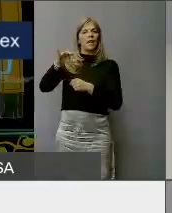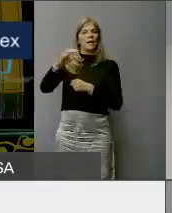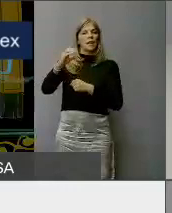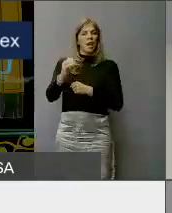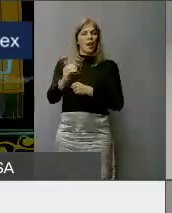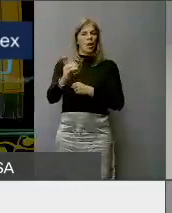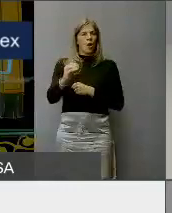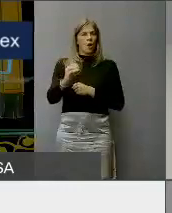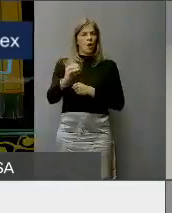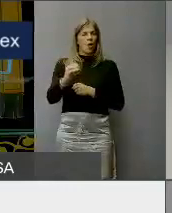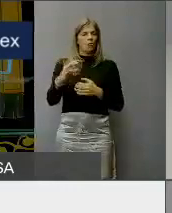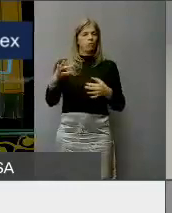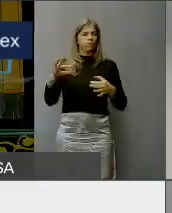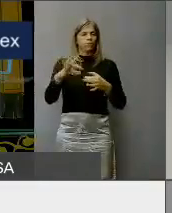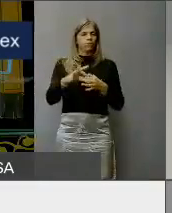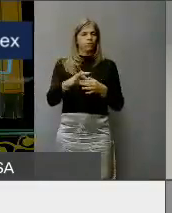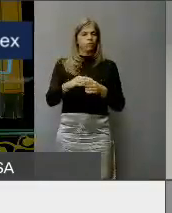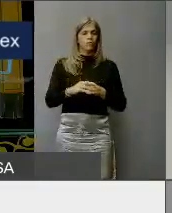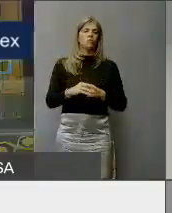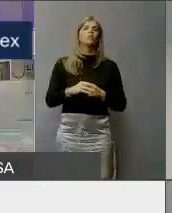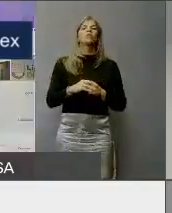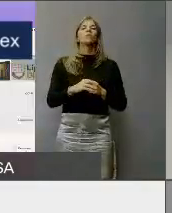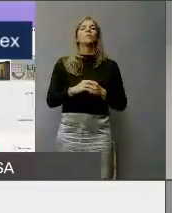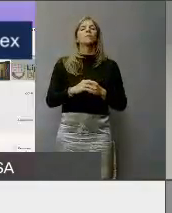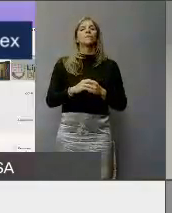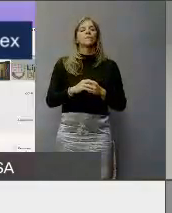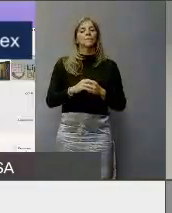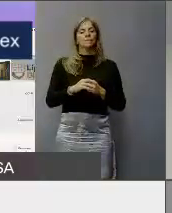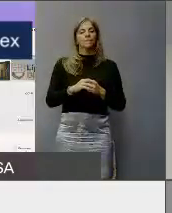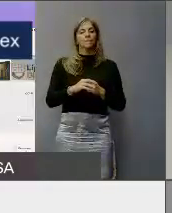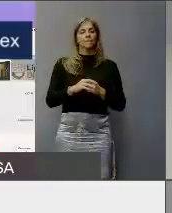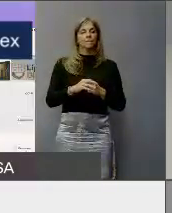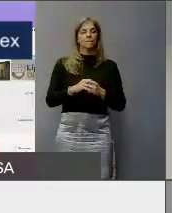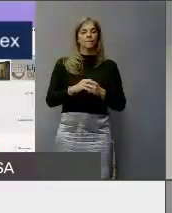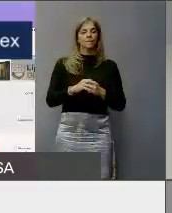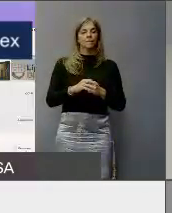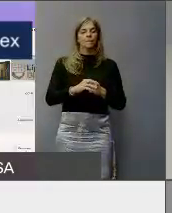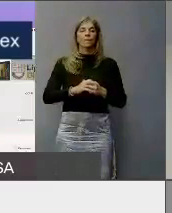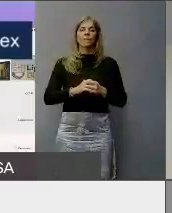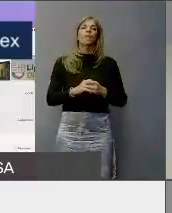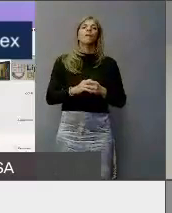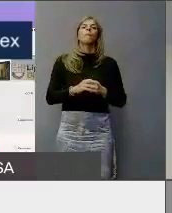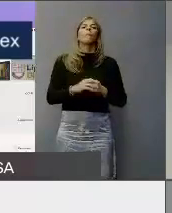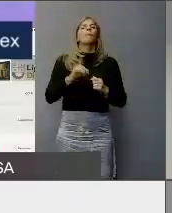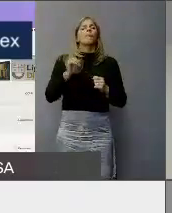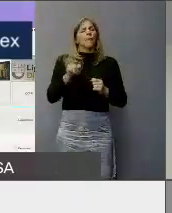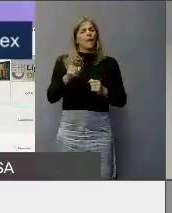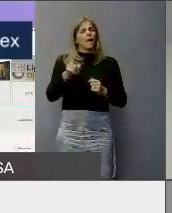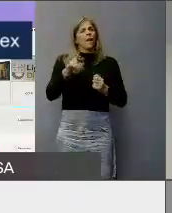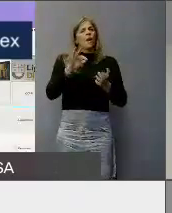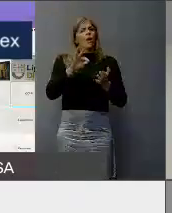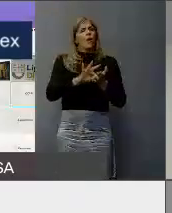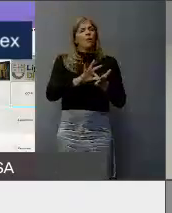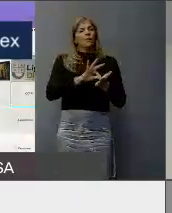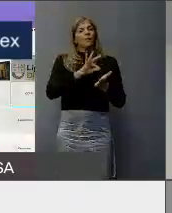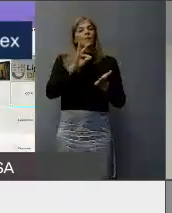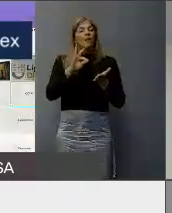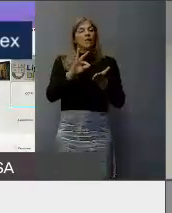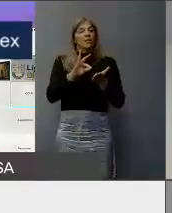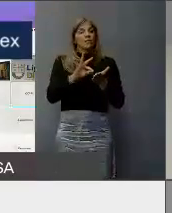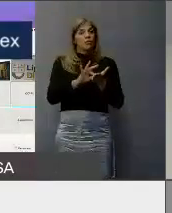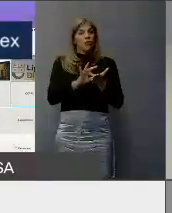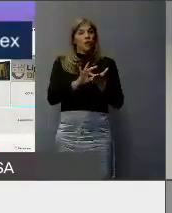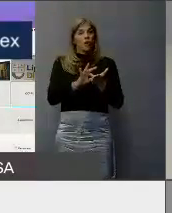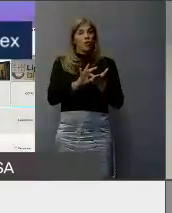prego consigliere grida dunque l'ordine del giorno nelle premesse